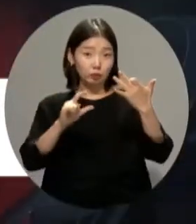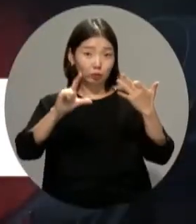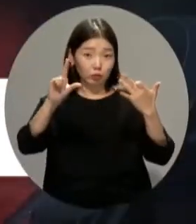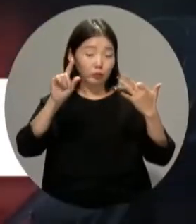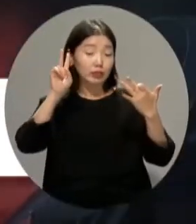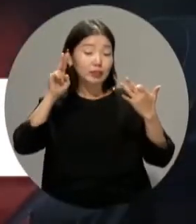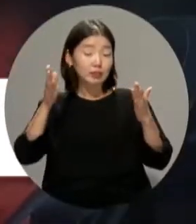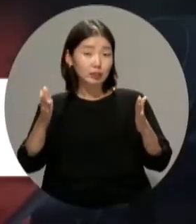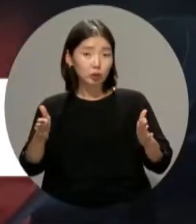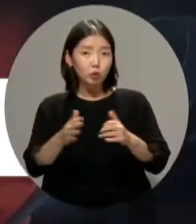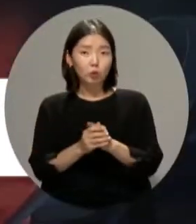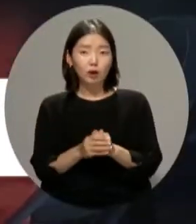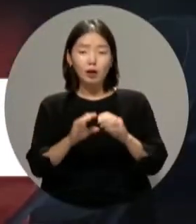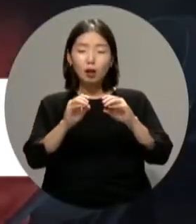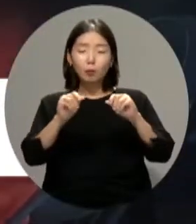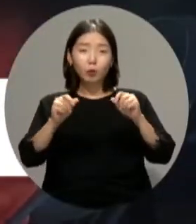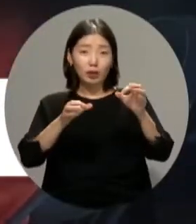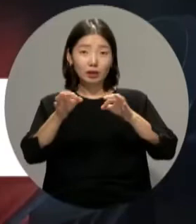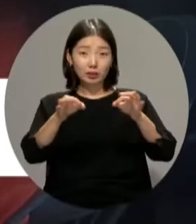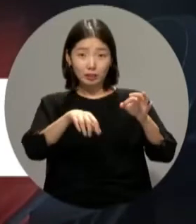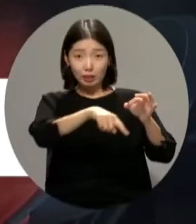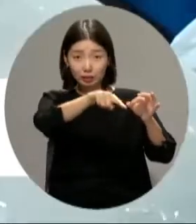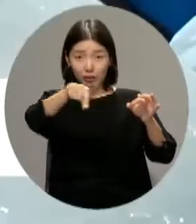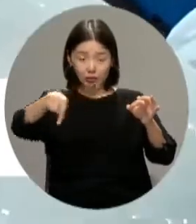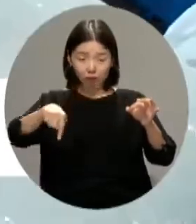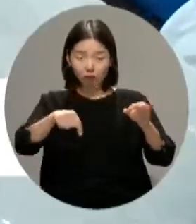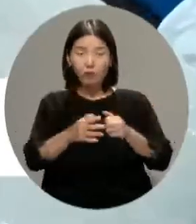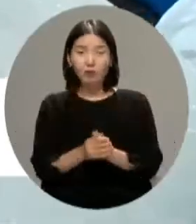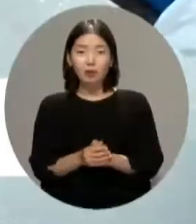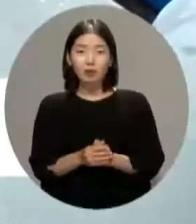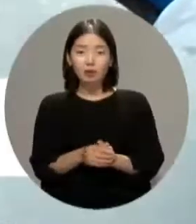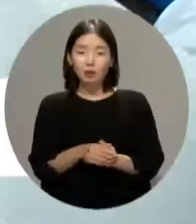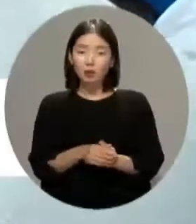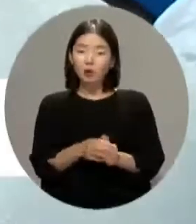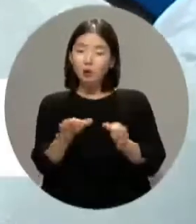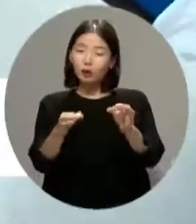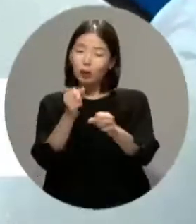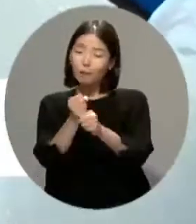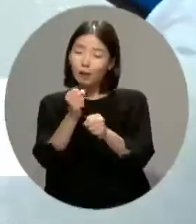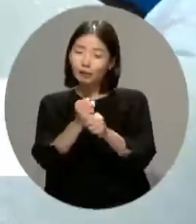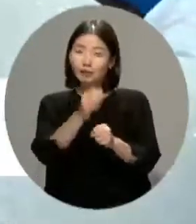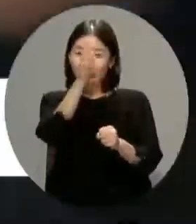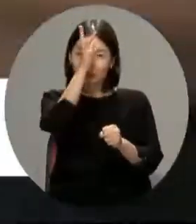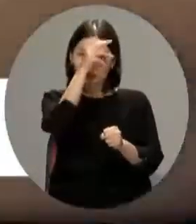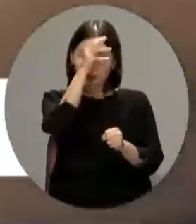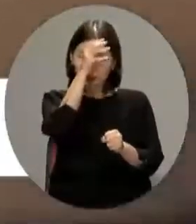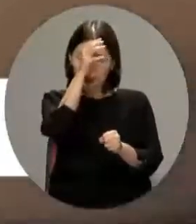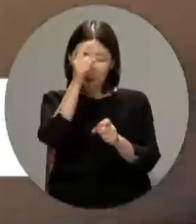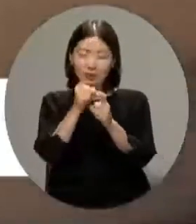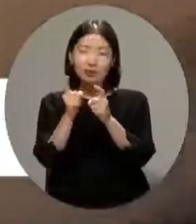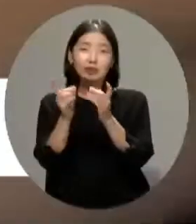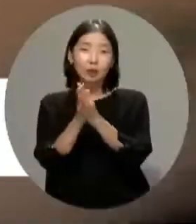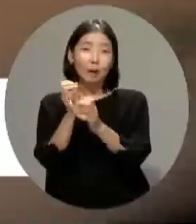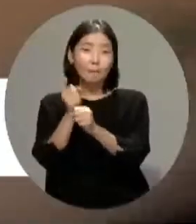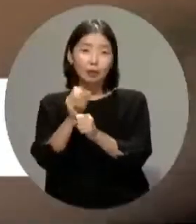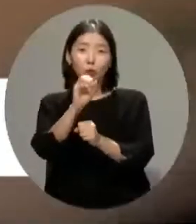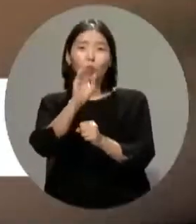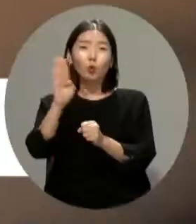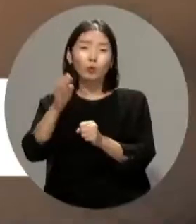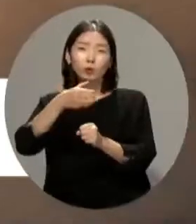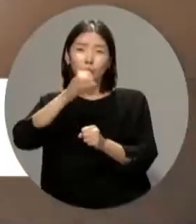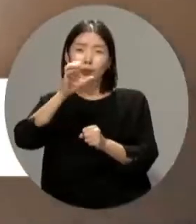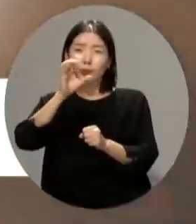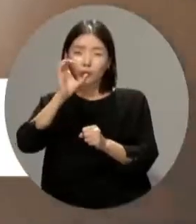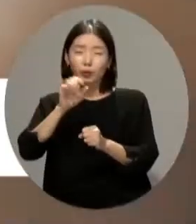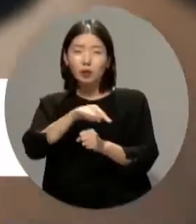이틀간 전주 모래내시장 일원에서 입점 가게에서 만든 치킨과 가게 맥주 수제 맥주의 맛볼 수 있는